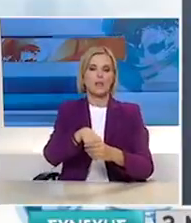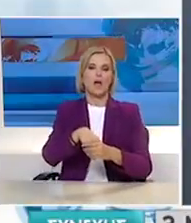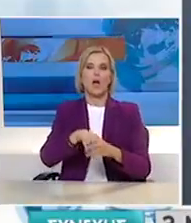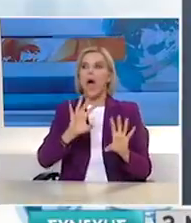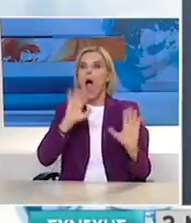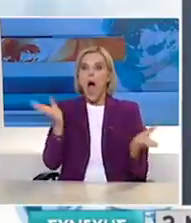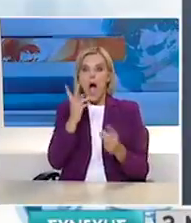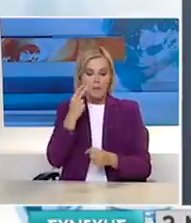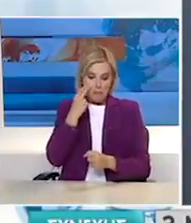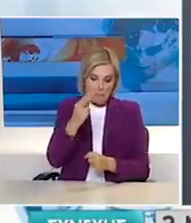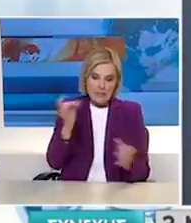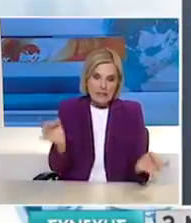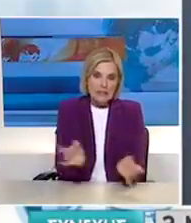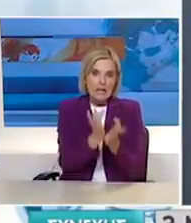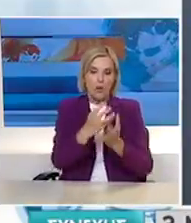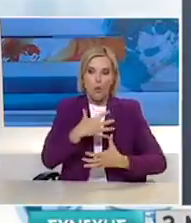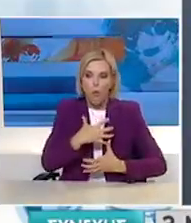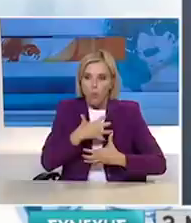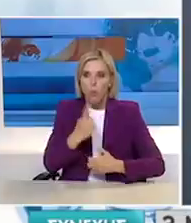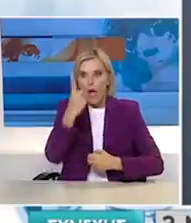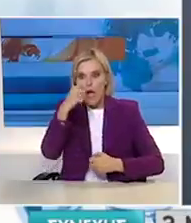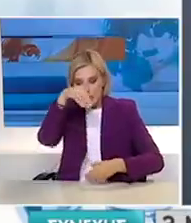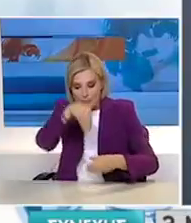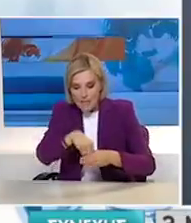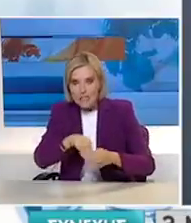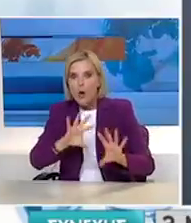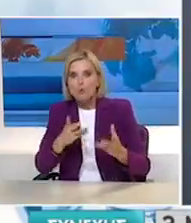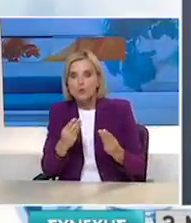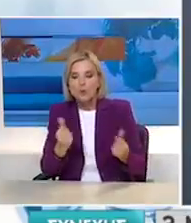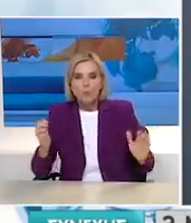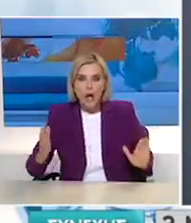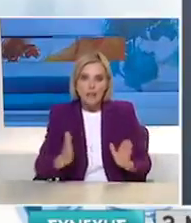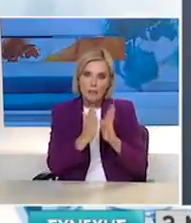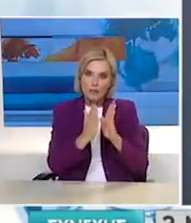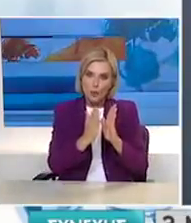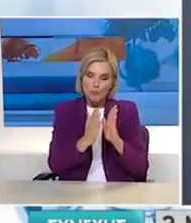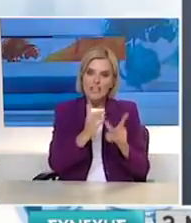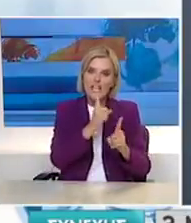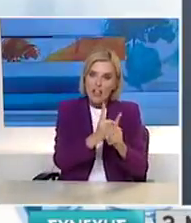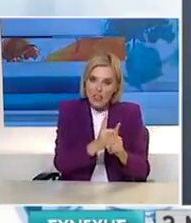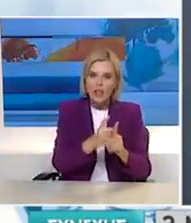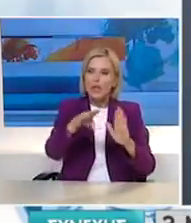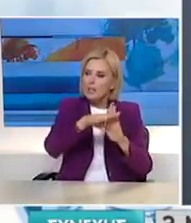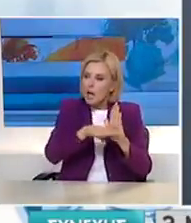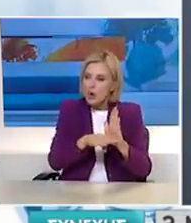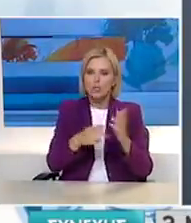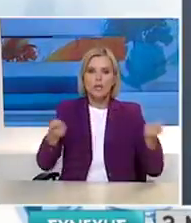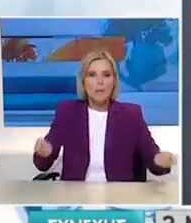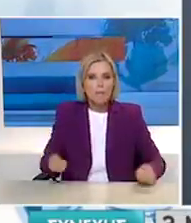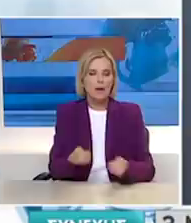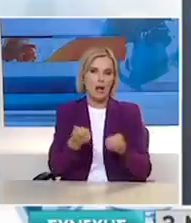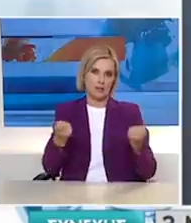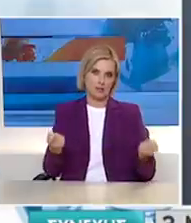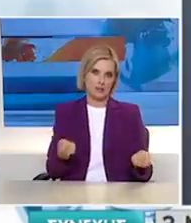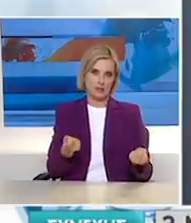ενός ύποπτου περιστατικού από την αρχή της επιβίβασης μέχρι την αποβίβαση από το αεροπλάνο και κανόνες βέβαια όπως αυτούς τους